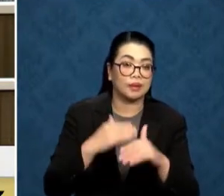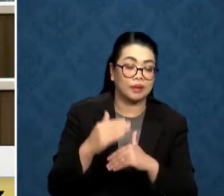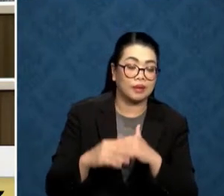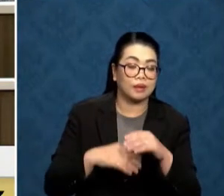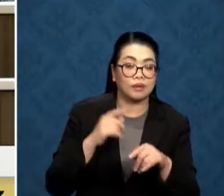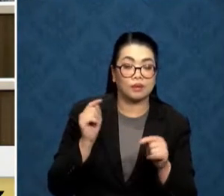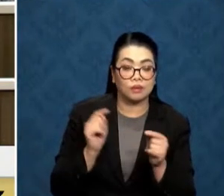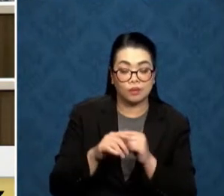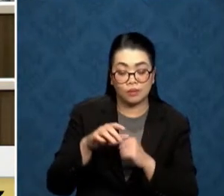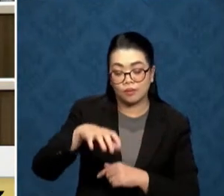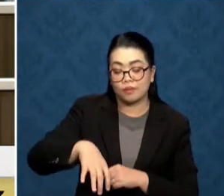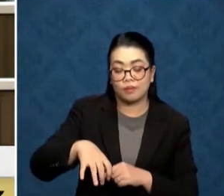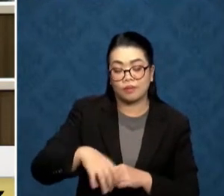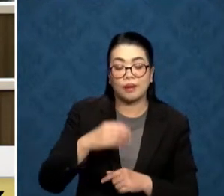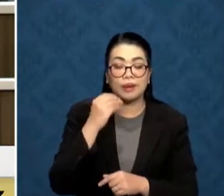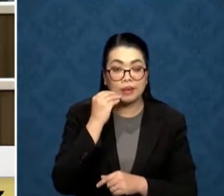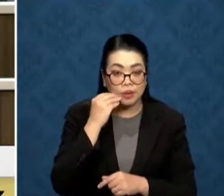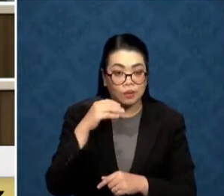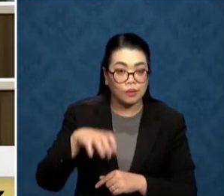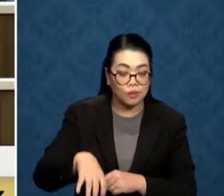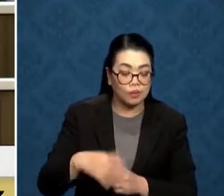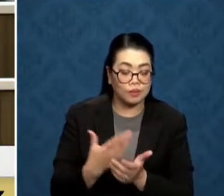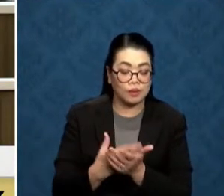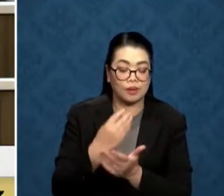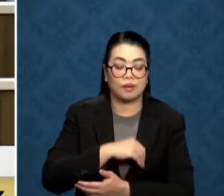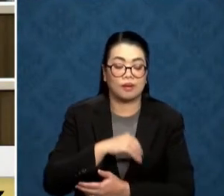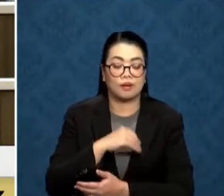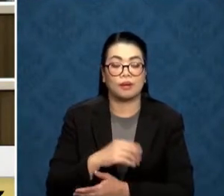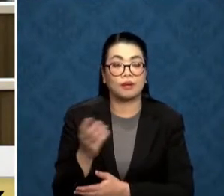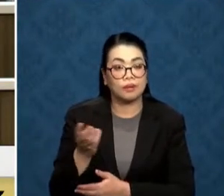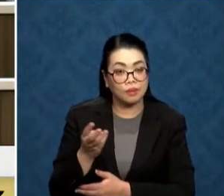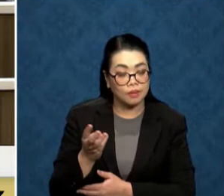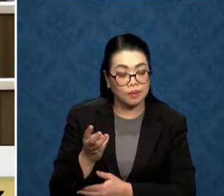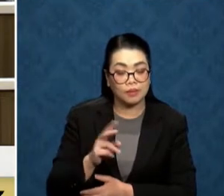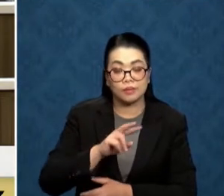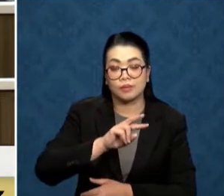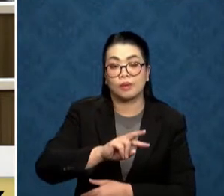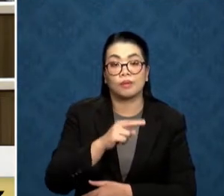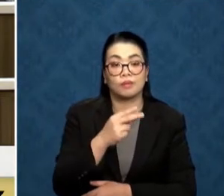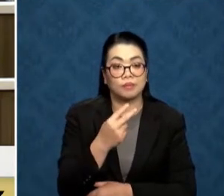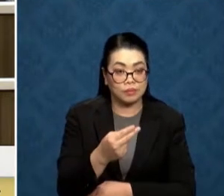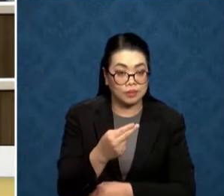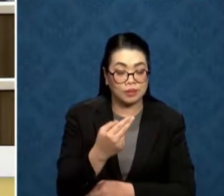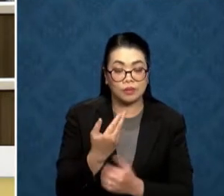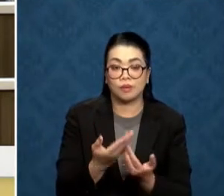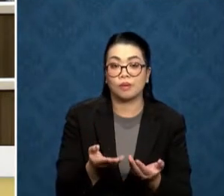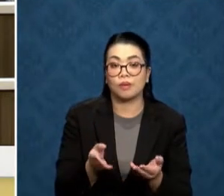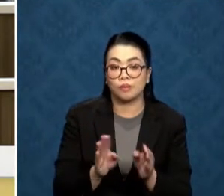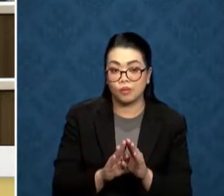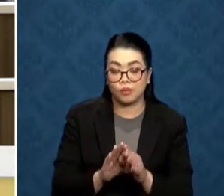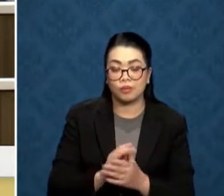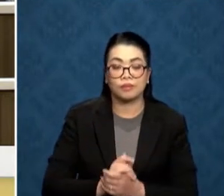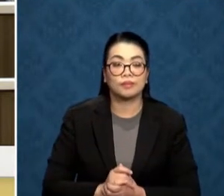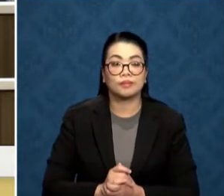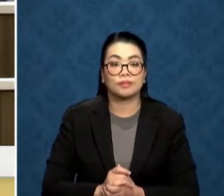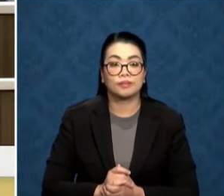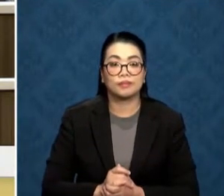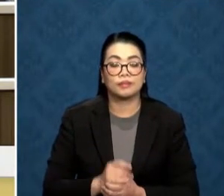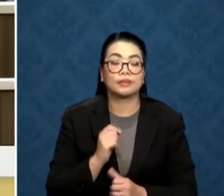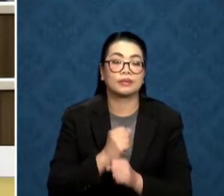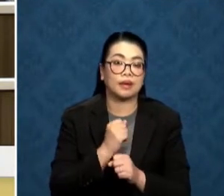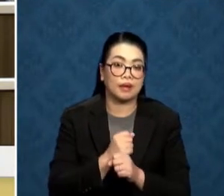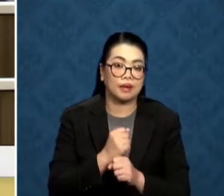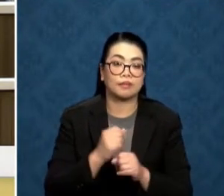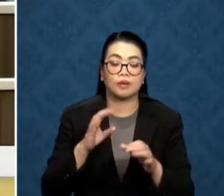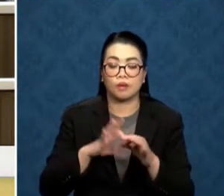เรื่องของทอยู่อาศัยของผมีรได้น้อยครับ2,000 ควะเรือน เรามีการทำในเรื่อง